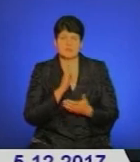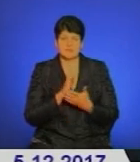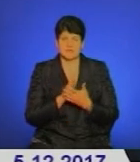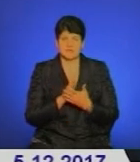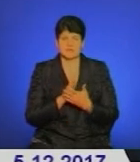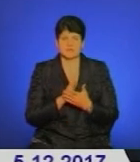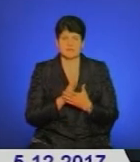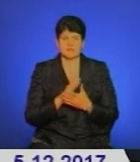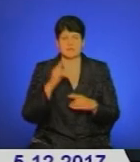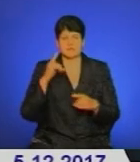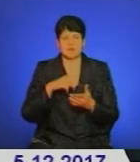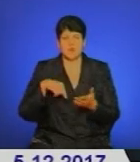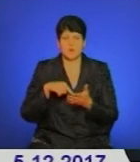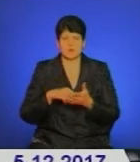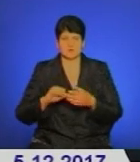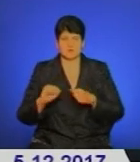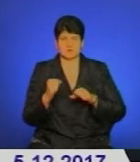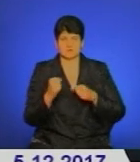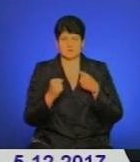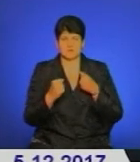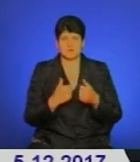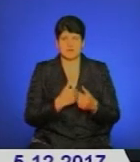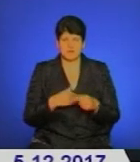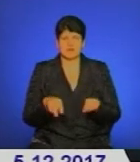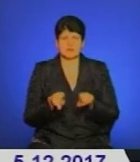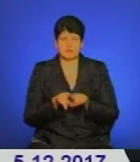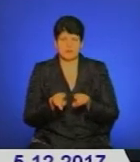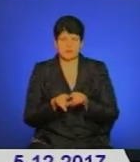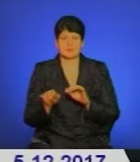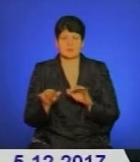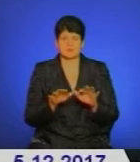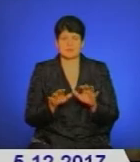города побратимы. И мы хотели бы такой же процесс